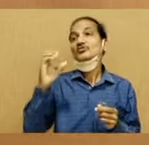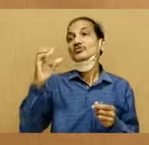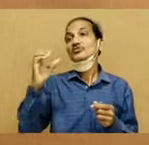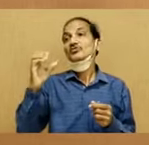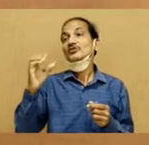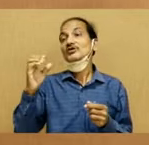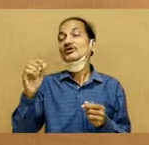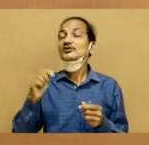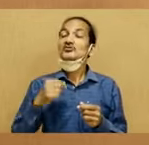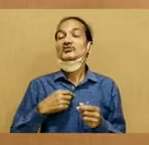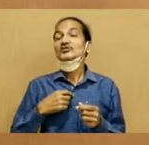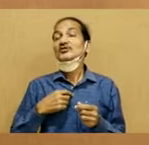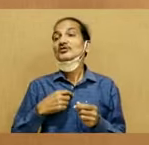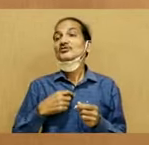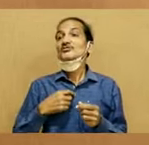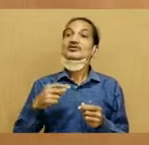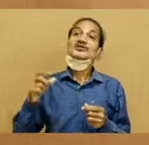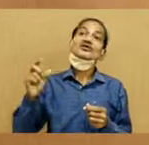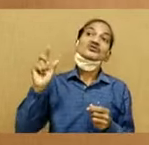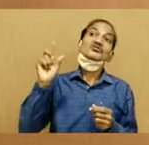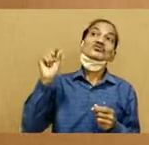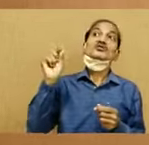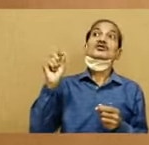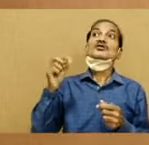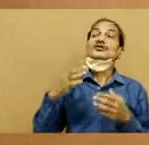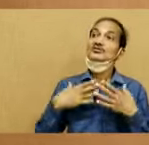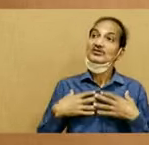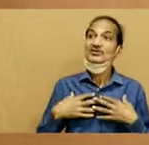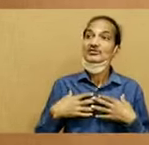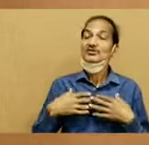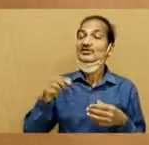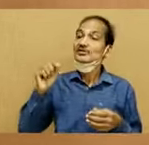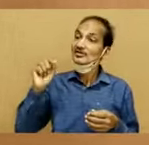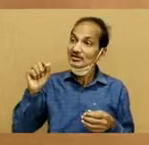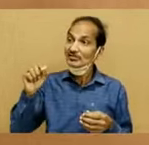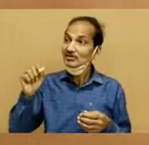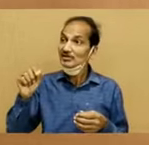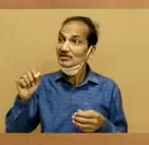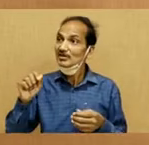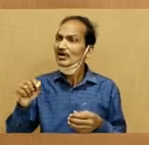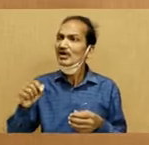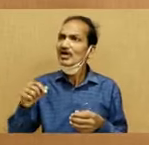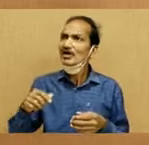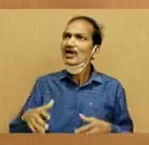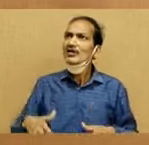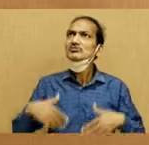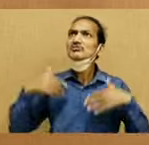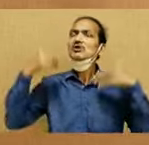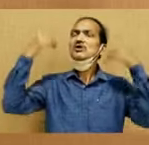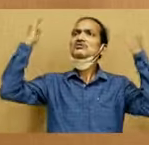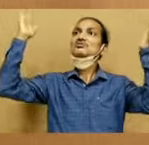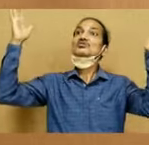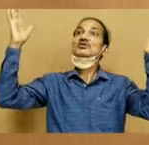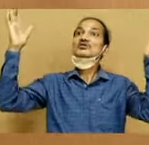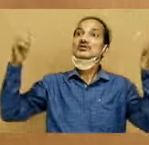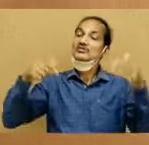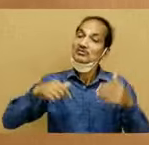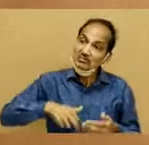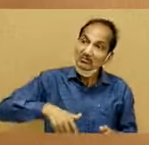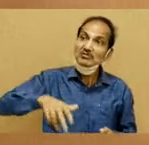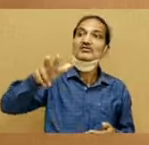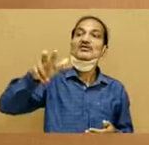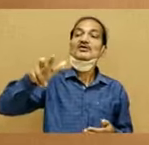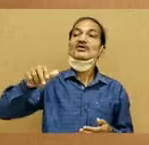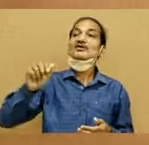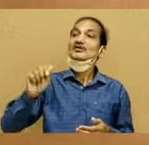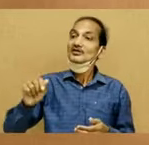ସାରା ଜୀବନ ମୋତେ ଗୋଡ଼େଇବ। ଆଜି ପର୍ଯ୍ୟନ୍ତ ଯେତିକି ଆମକୁ ବୈଜ୍ଞାନିକ ତଥ୍ୟ ମିଳିଛି ସେଇଟା ହେଲା ଯେଉଁମାନଙ୍କୁ କରୋନା ହୋଇଯାଇଛି